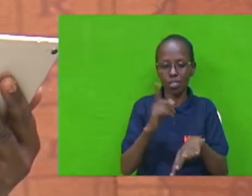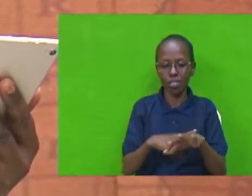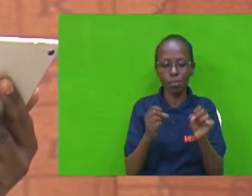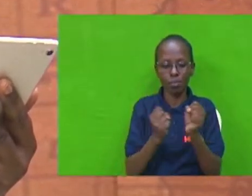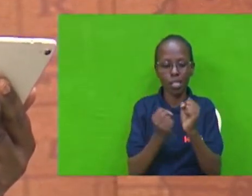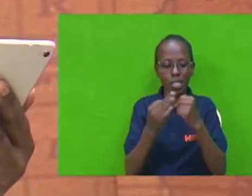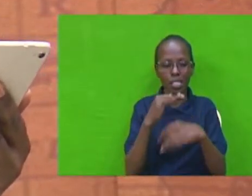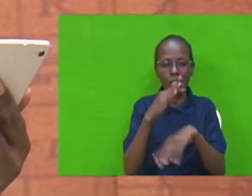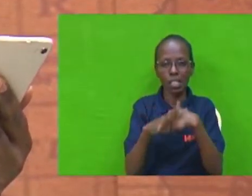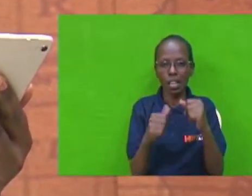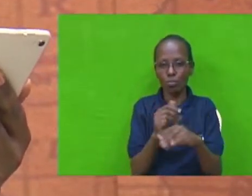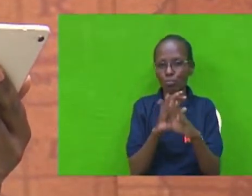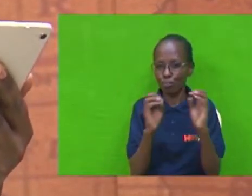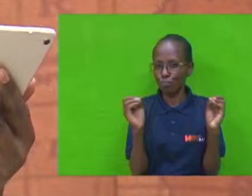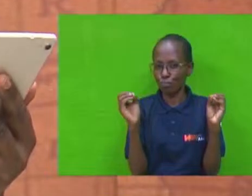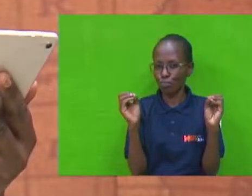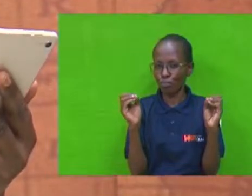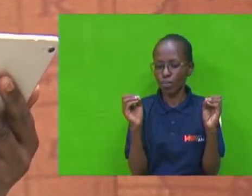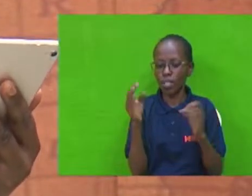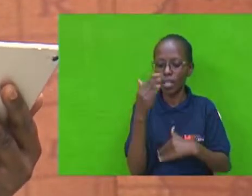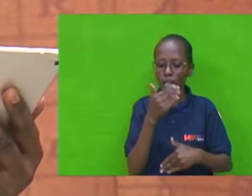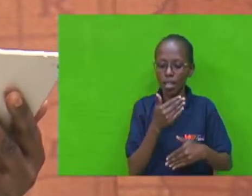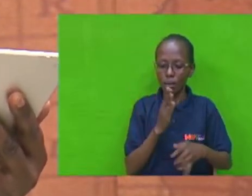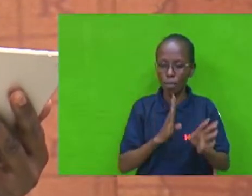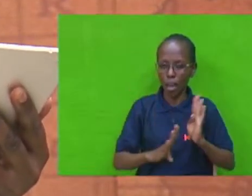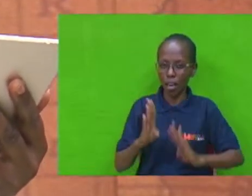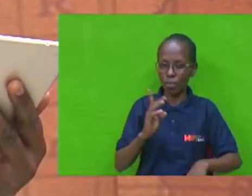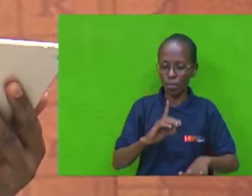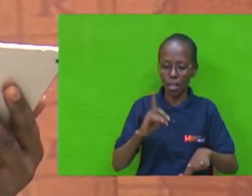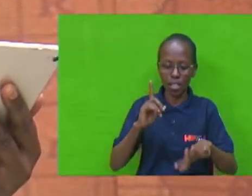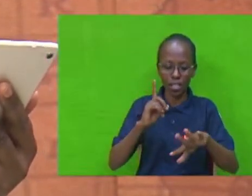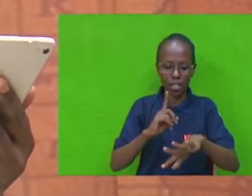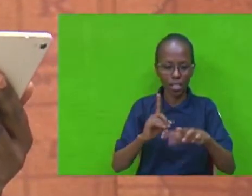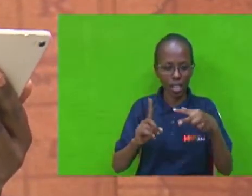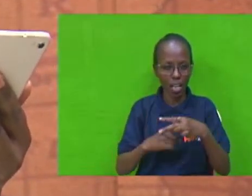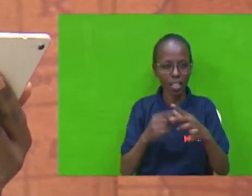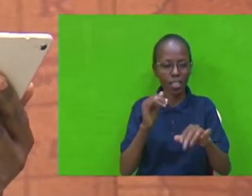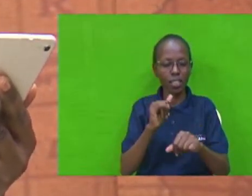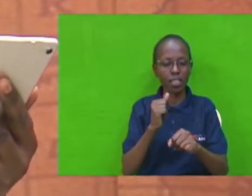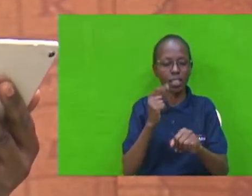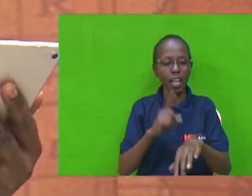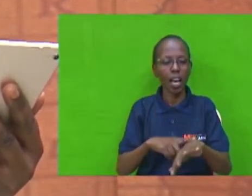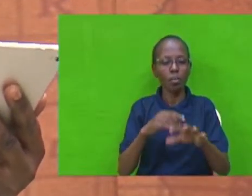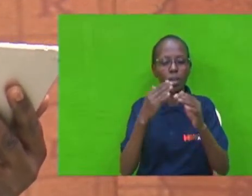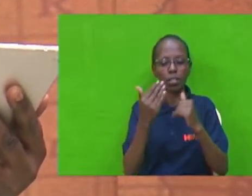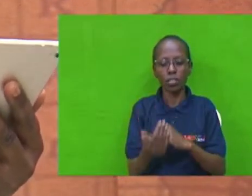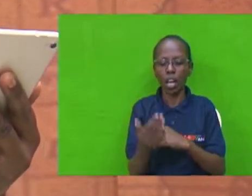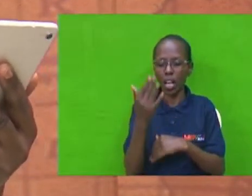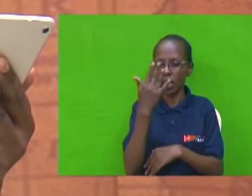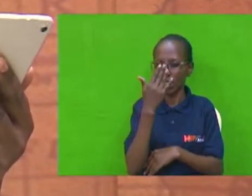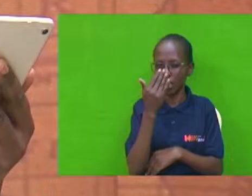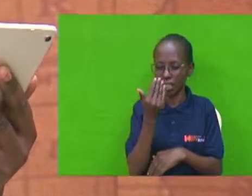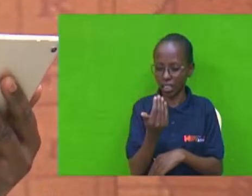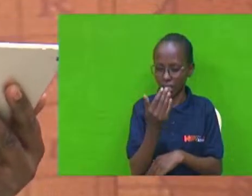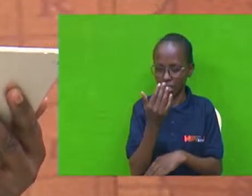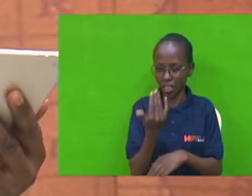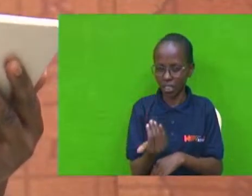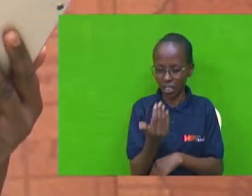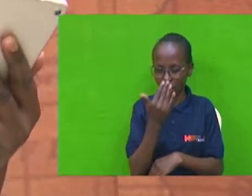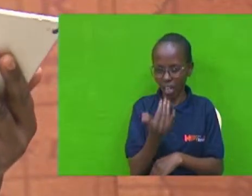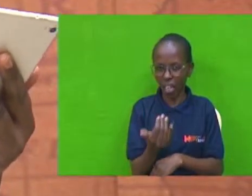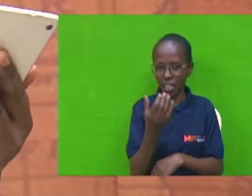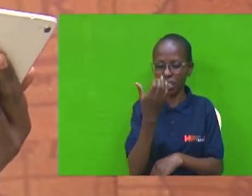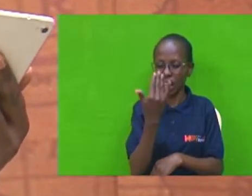18. Tabia inaanza mtoto angali mdogo. Kwa sababu sisi, unajua watu wengi wanafikiria acha